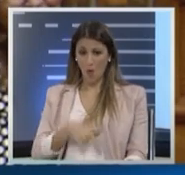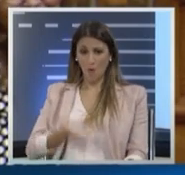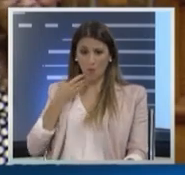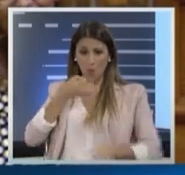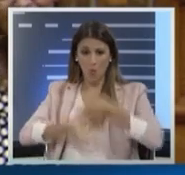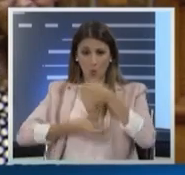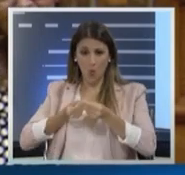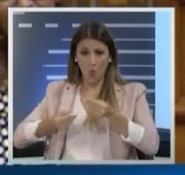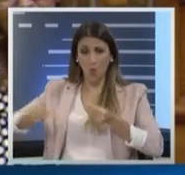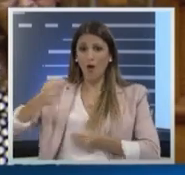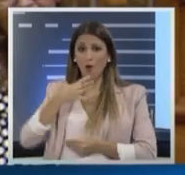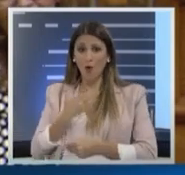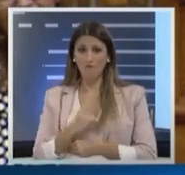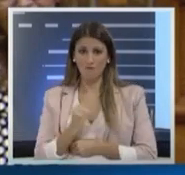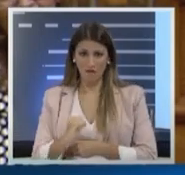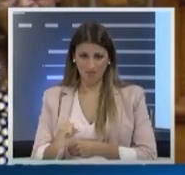δεν έχω ξαναδεί.